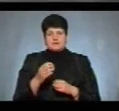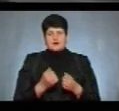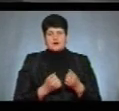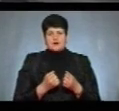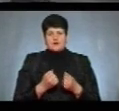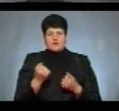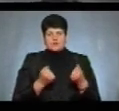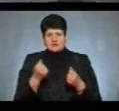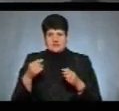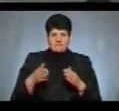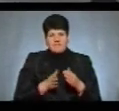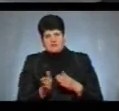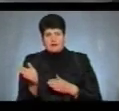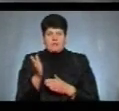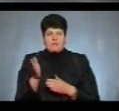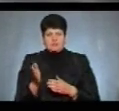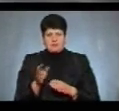гальмувала.